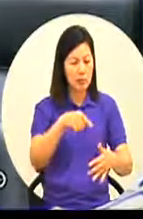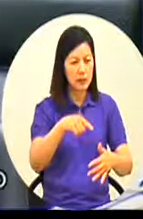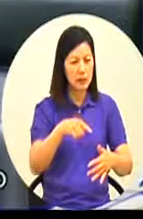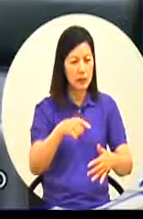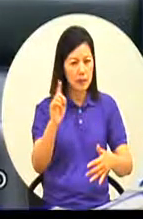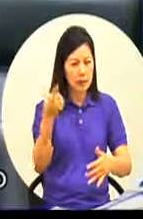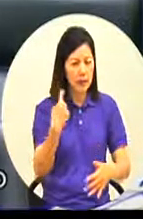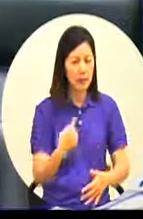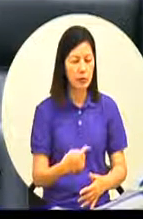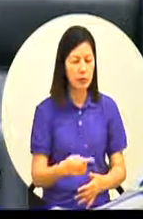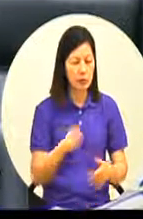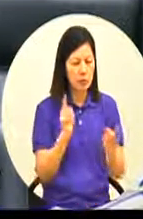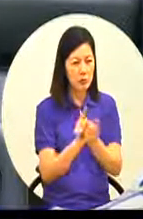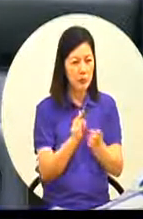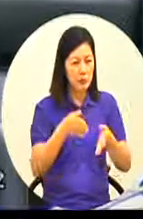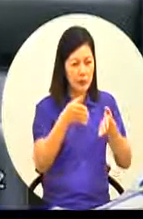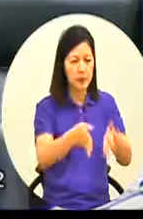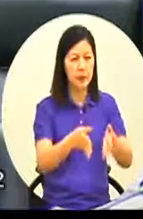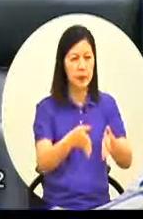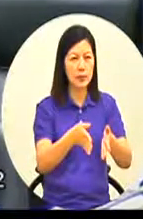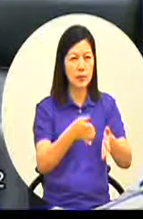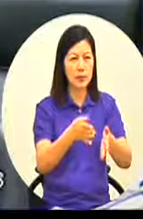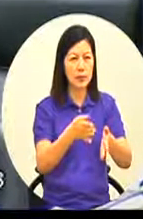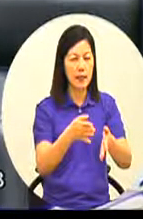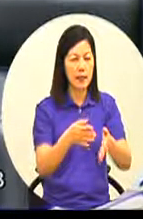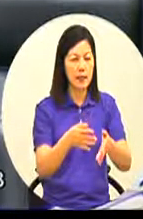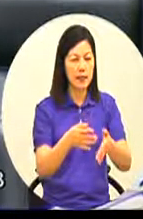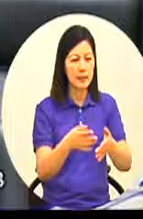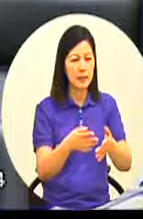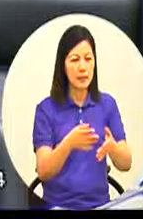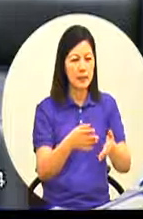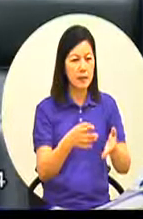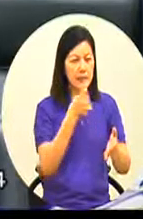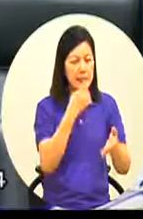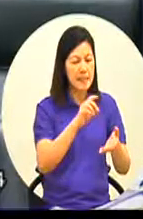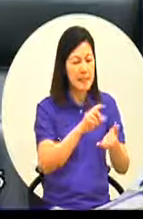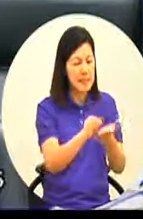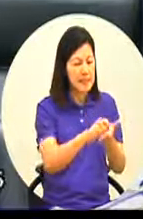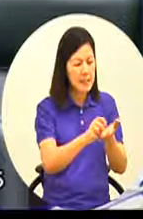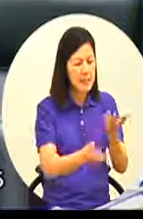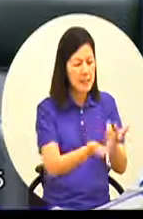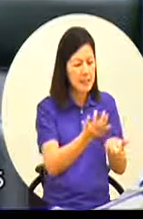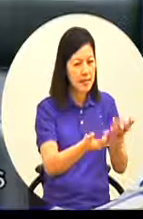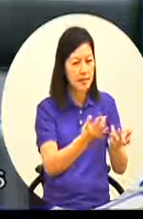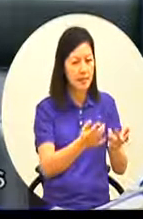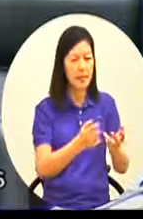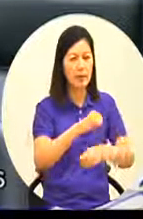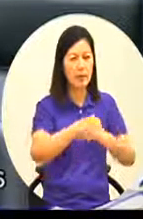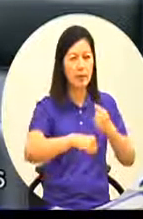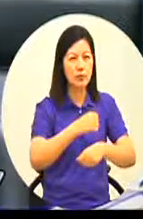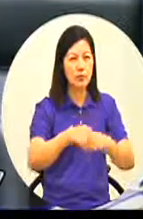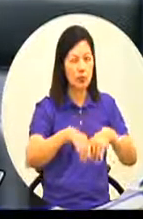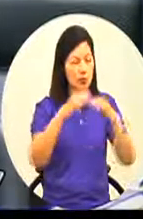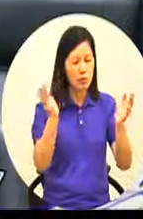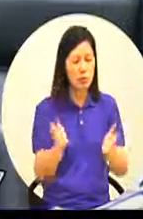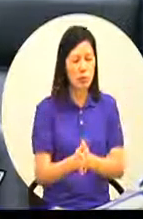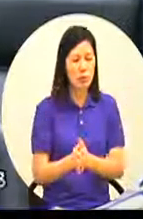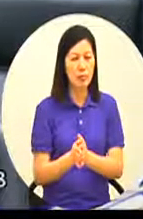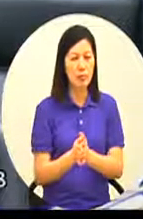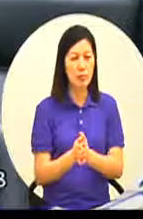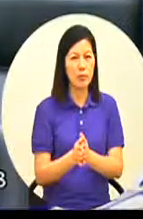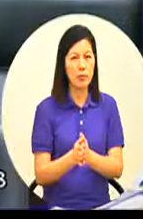跟对针对这些啊烧金纸啊哈啊这种行为来把这个全部。归纳